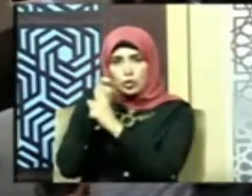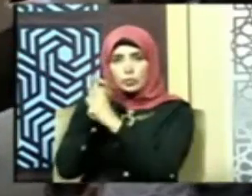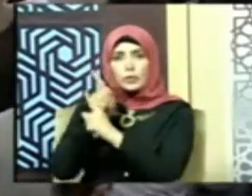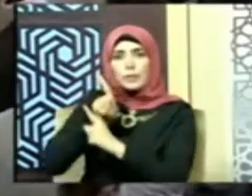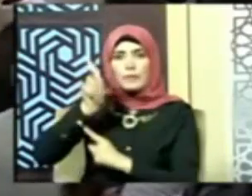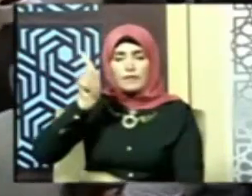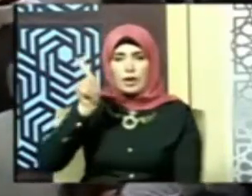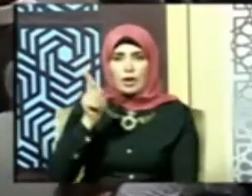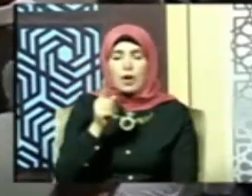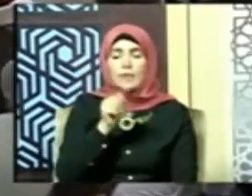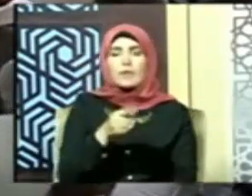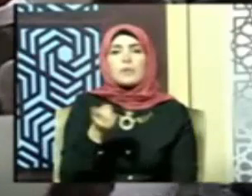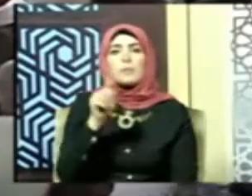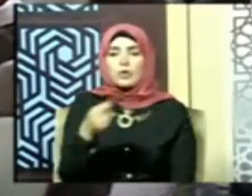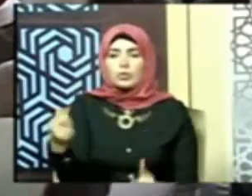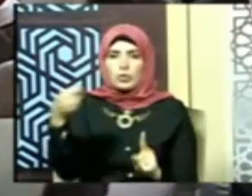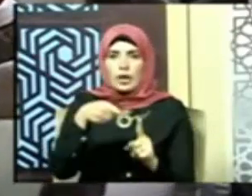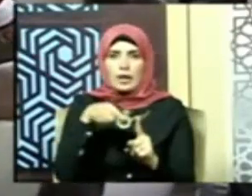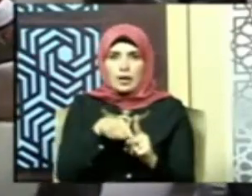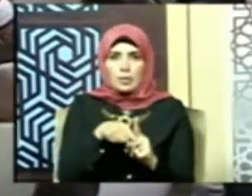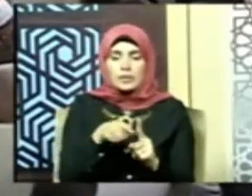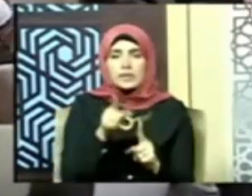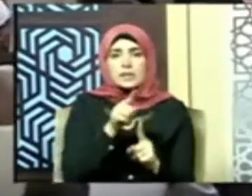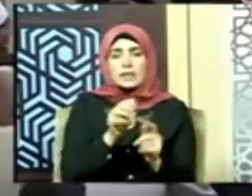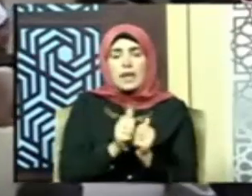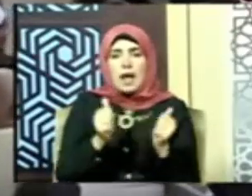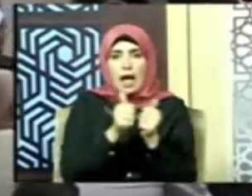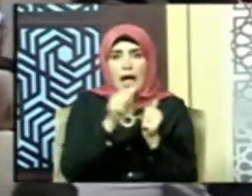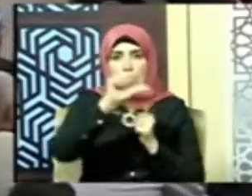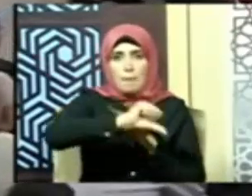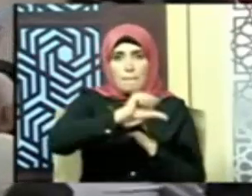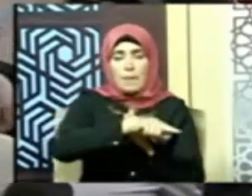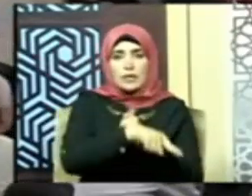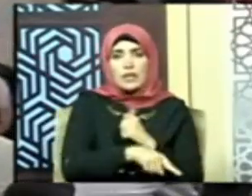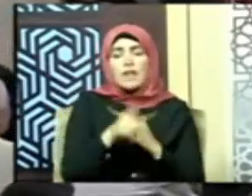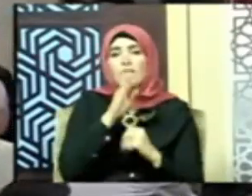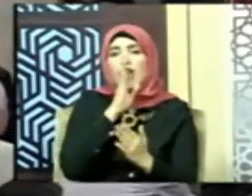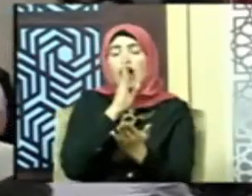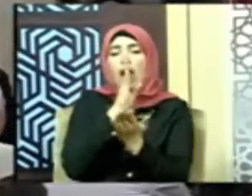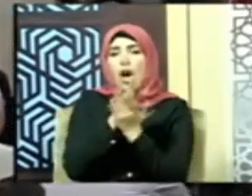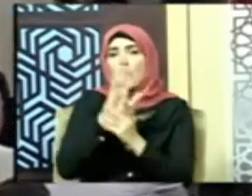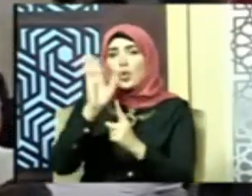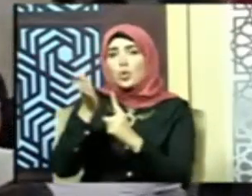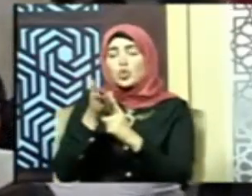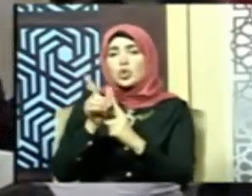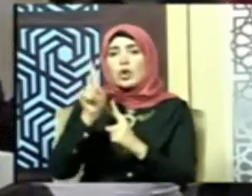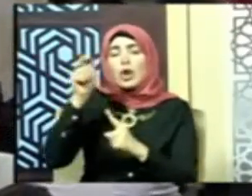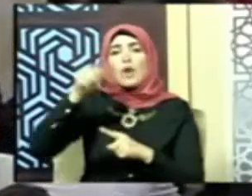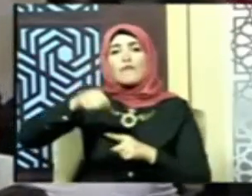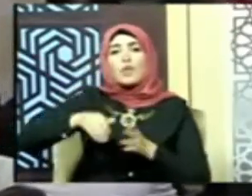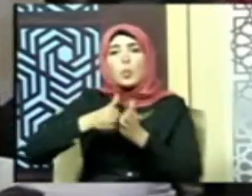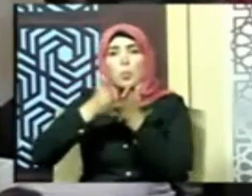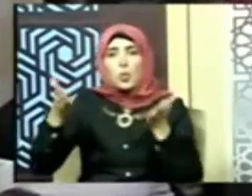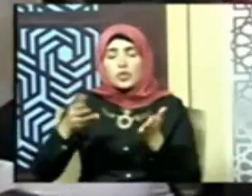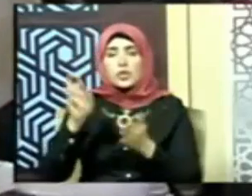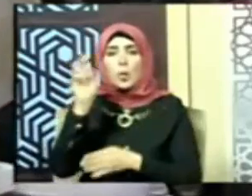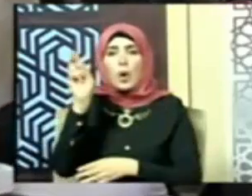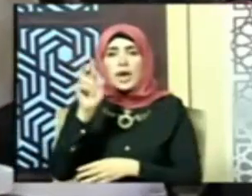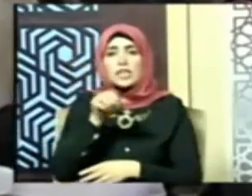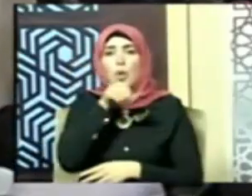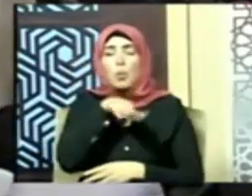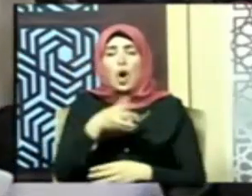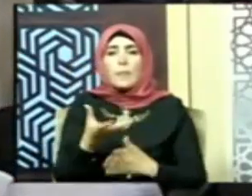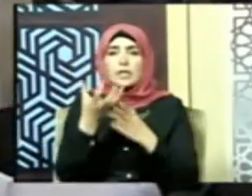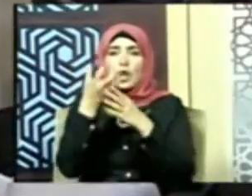تجاوز أهل الباطل في حق رسل الله، في حق سيدنا موسى وعيسى ومحمد